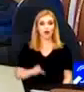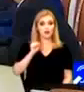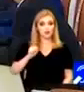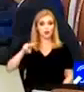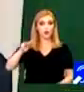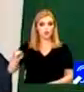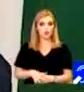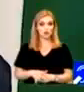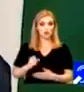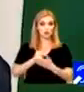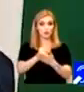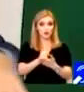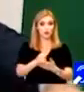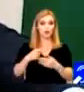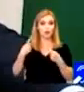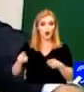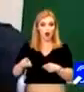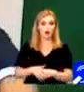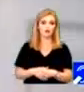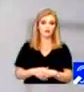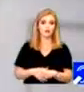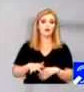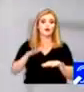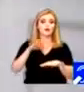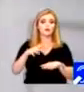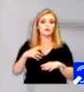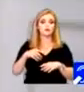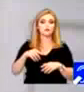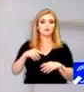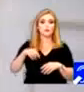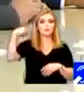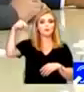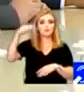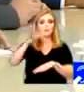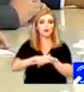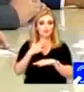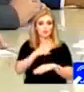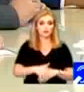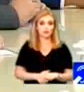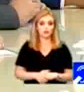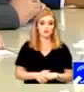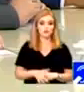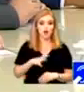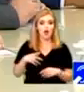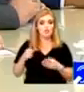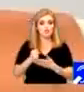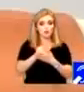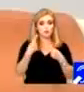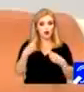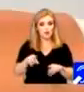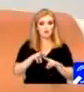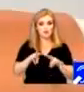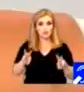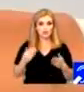Alexandru Lukashenko l-a numit în locul lui Andrei Kobiakov pe șeful băncii de dezvoltare Sergei Rumas. Președintele Belarus a mai numit 4 noi vicepremieri, noi